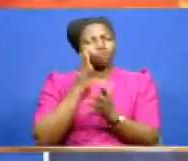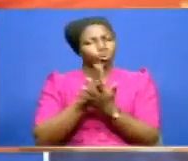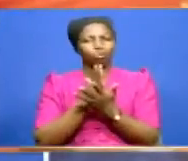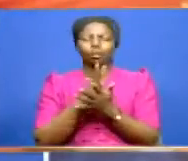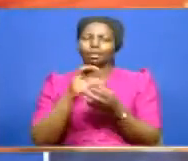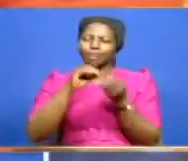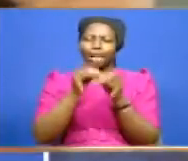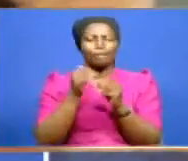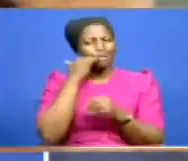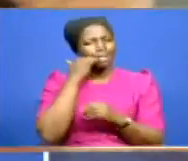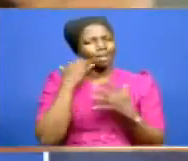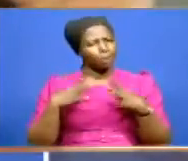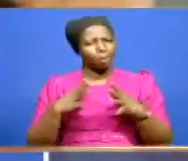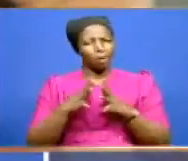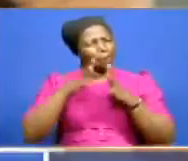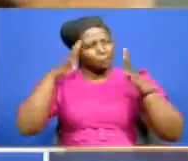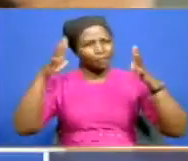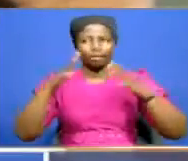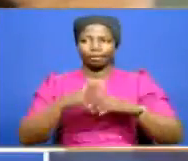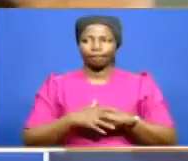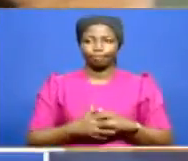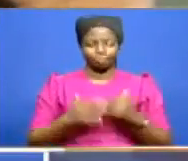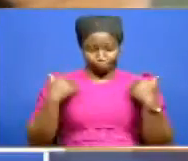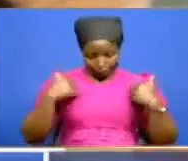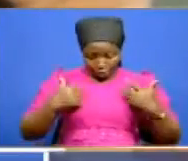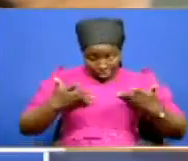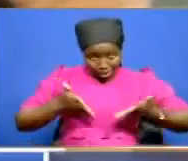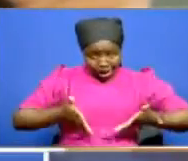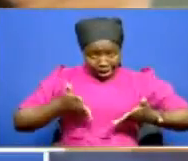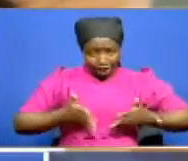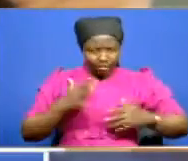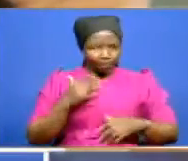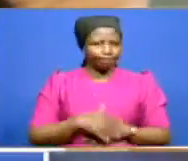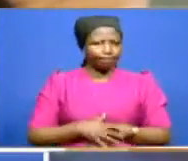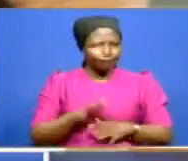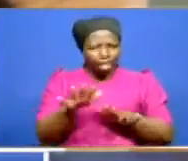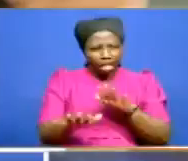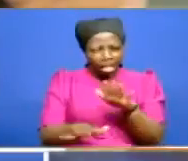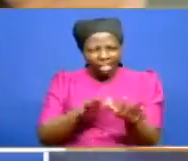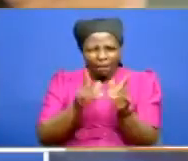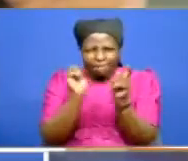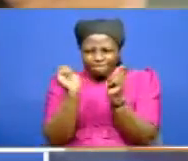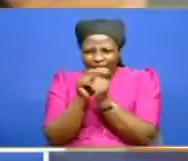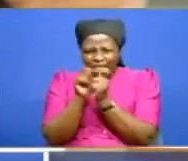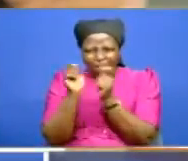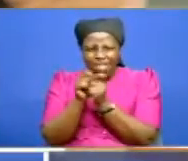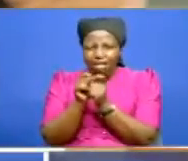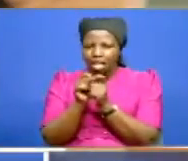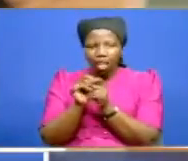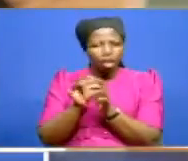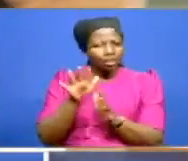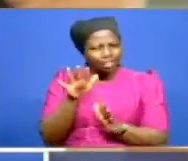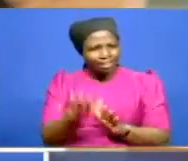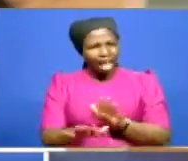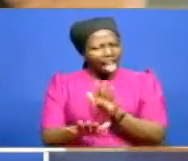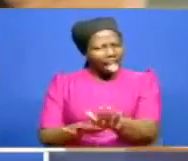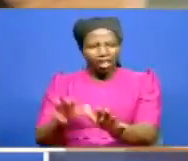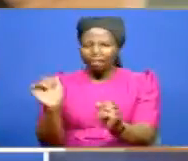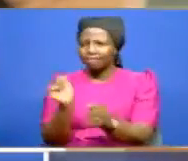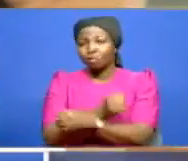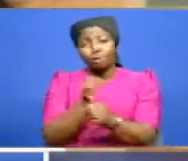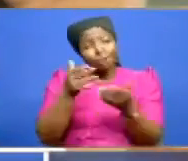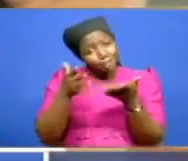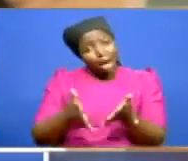ni kubwa mno. Sasa mimi niko tu hapa, mguu inaniuma, siwezi sikanyaga chini. Saizi wanatuambia, saizi